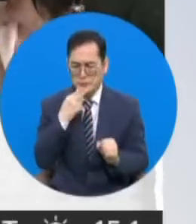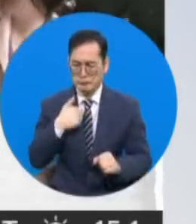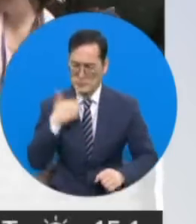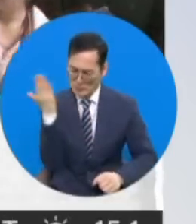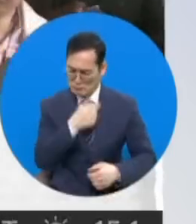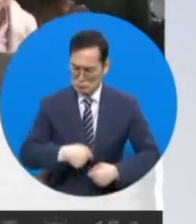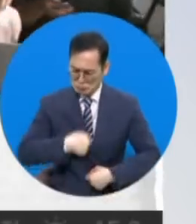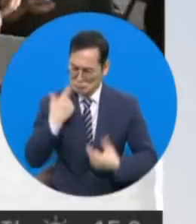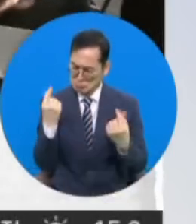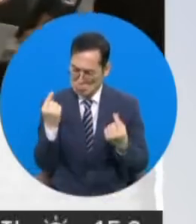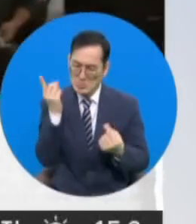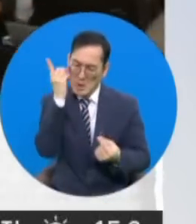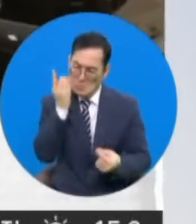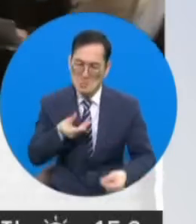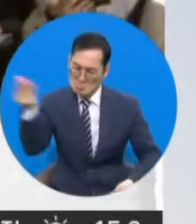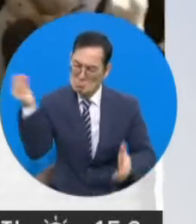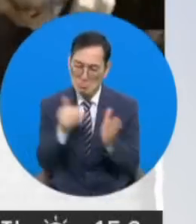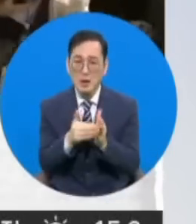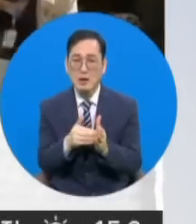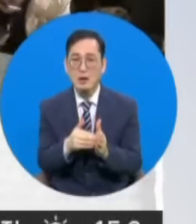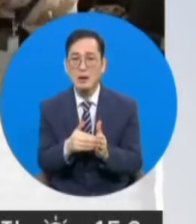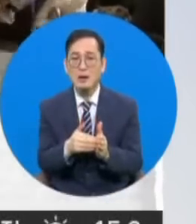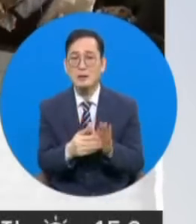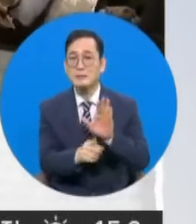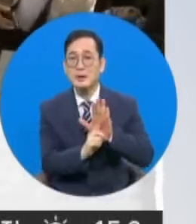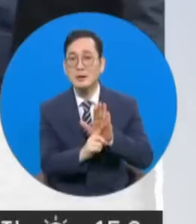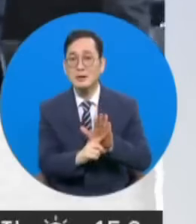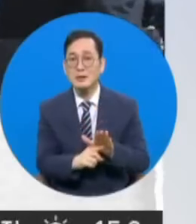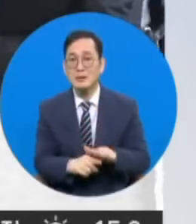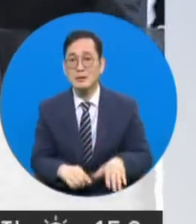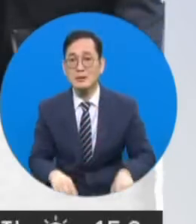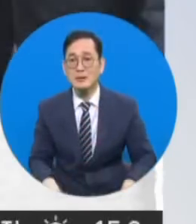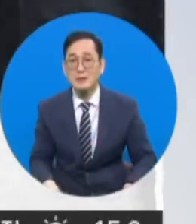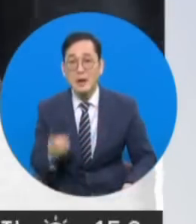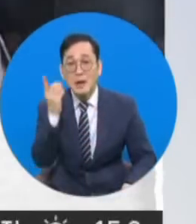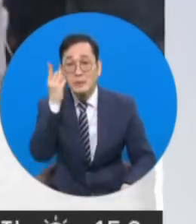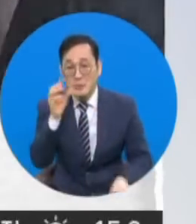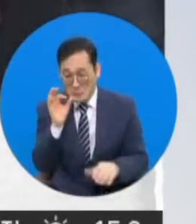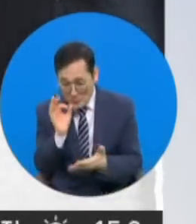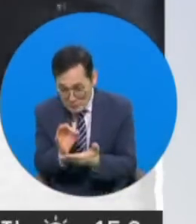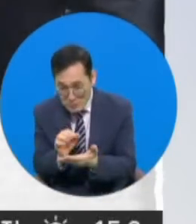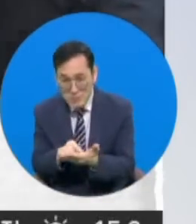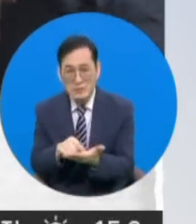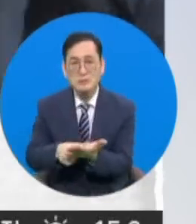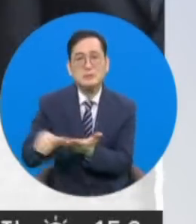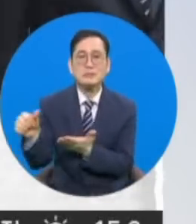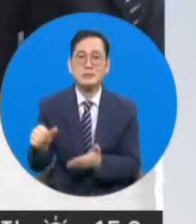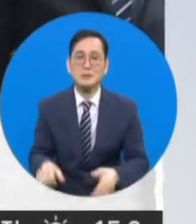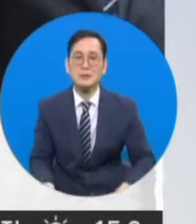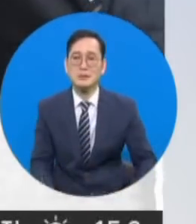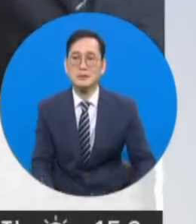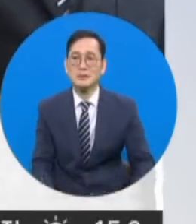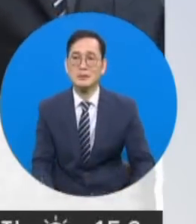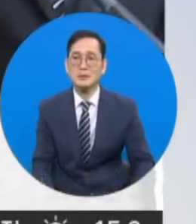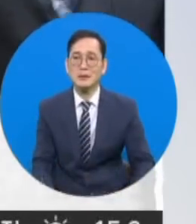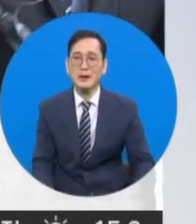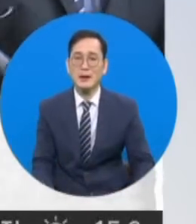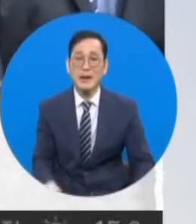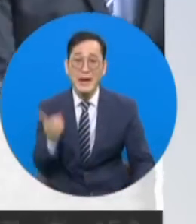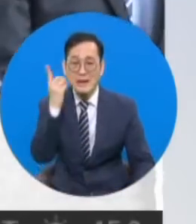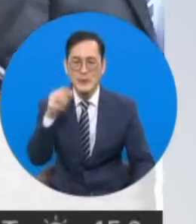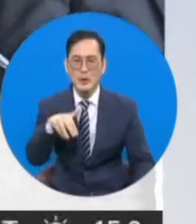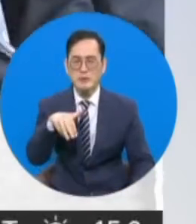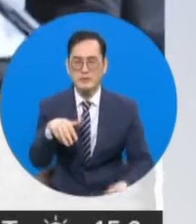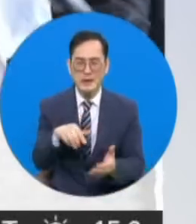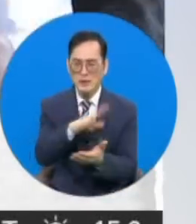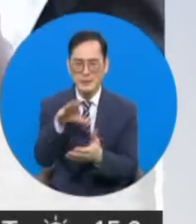없다는 결백을 보여주기 위해서 나는 핸드폰을 냈다라고 얘기했거든요 나중에 보니까 그 핸드폰이 초기화된 깡통 폰이었던 거잖아요